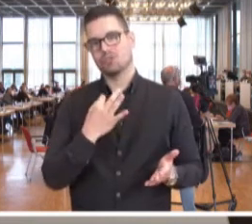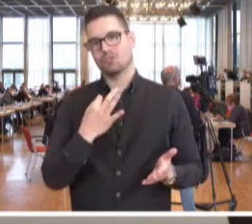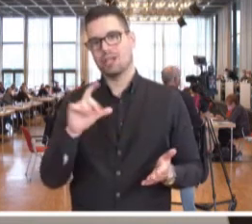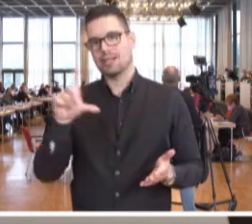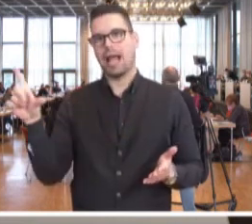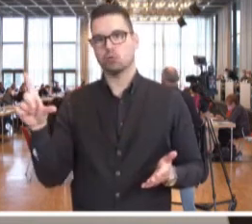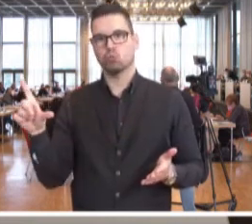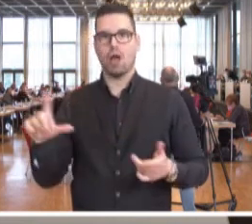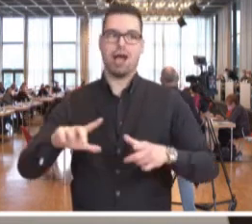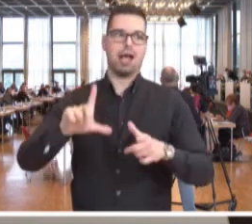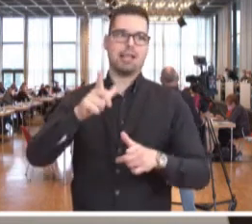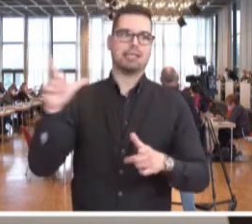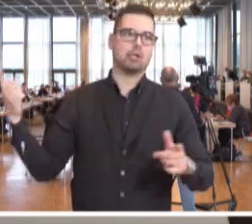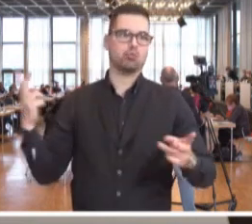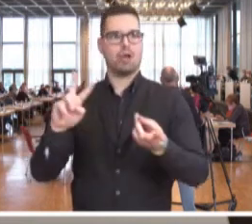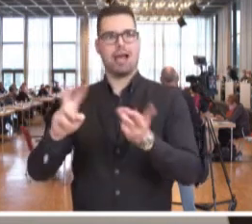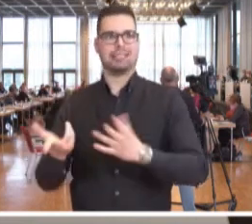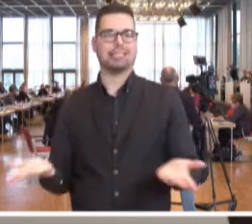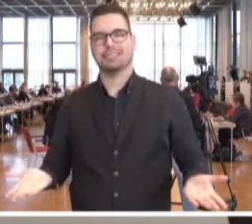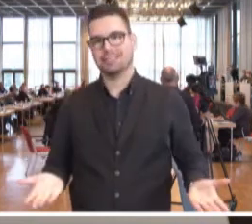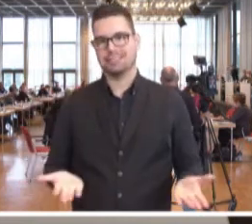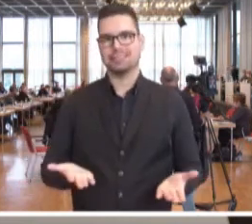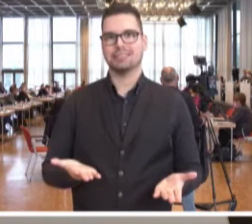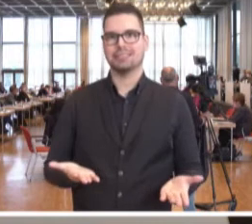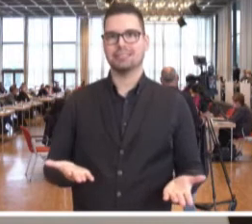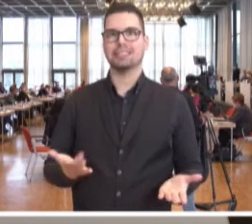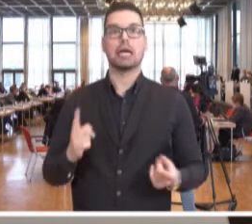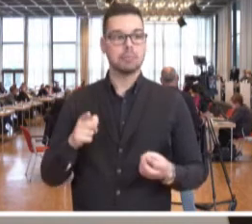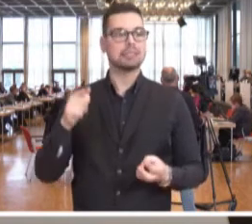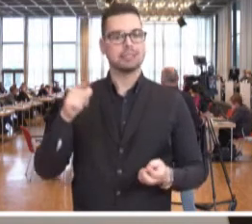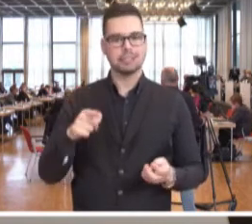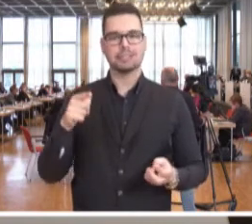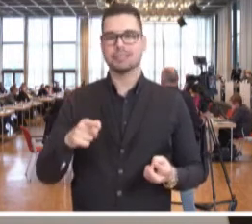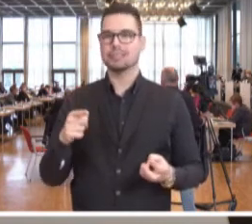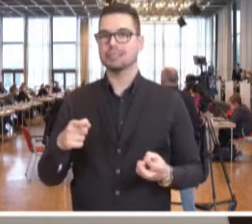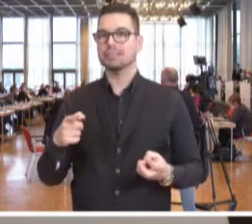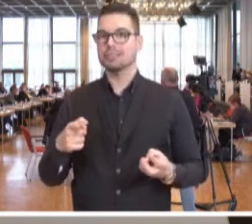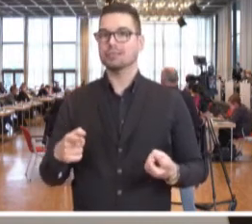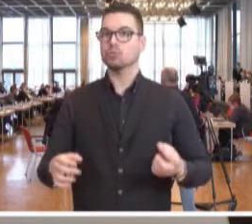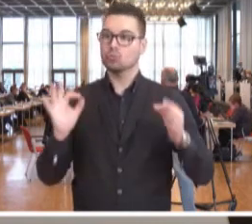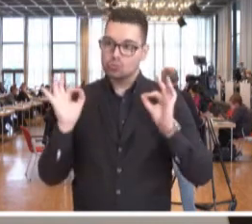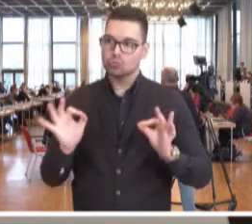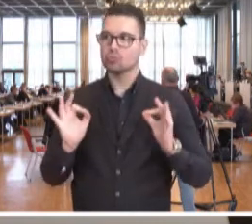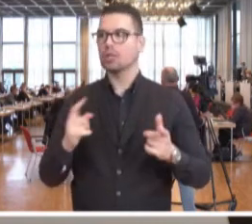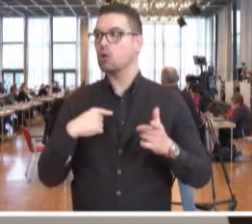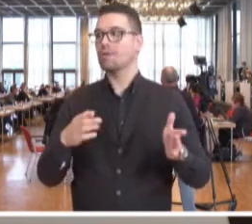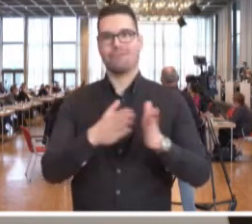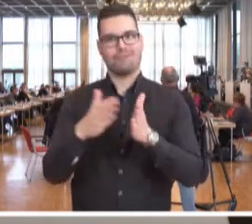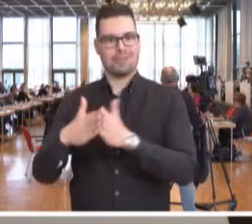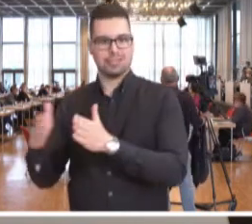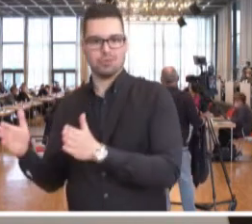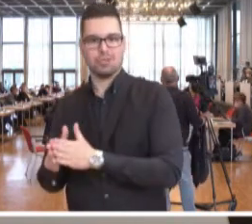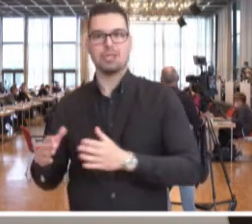diesem Sinne nicht fließend beherrscht. Auf jeden Fall war dies ein Ereignis, das alle Fraktionen des